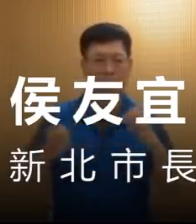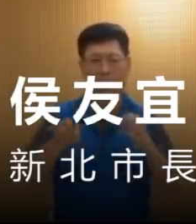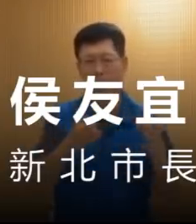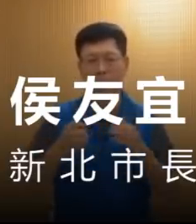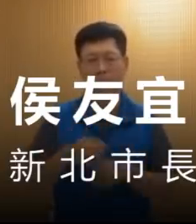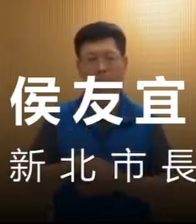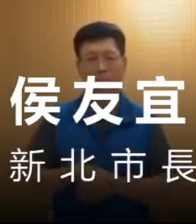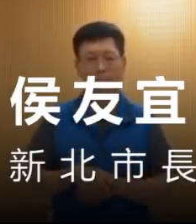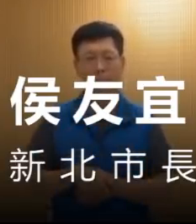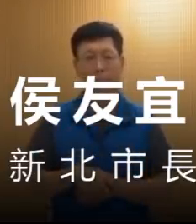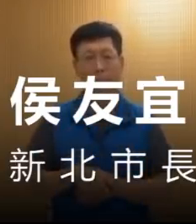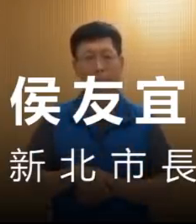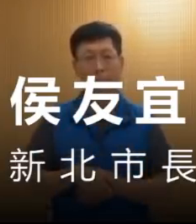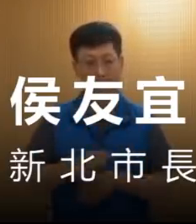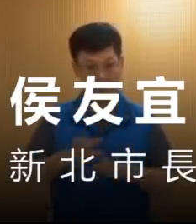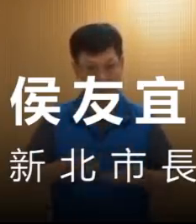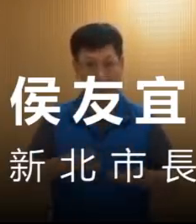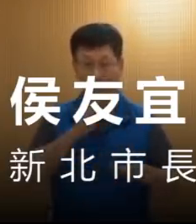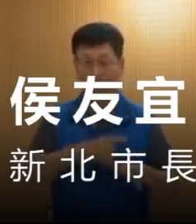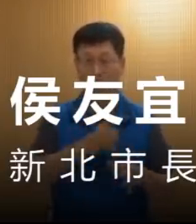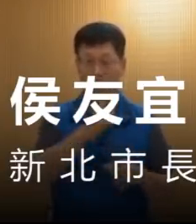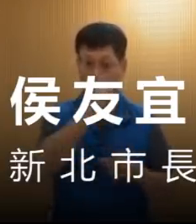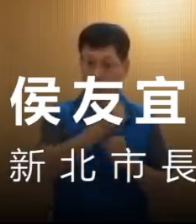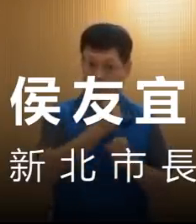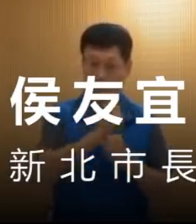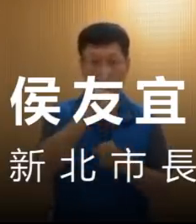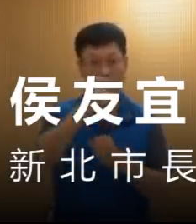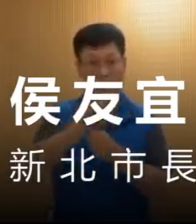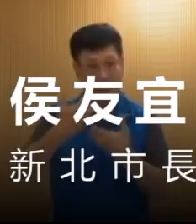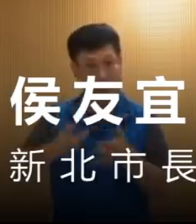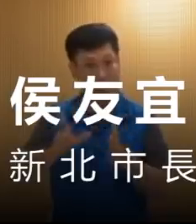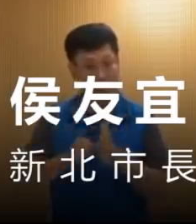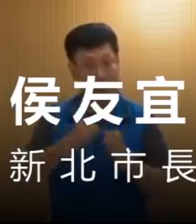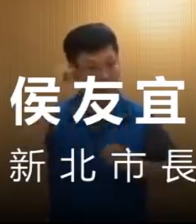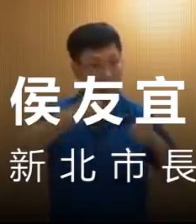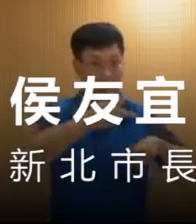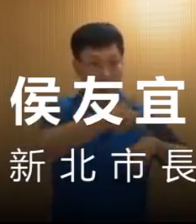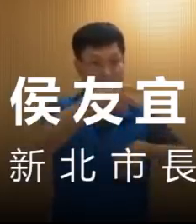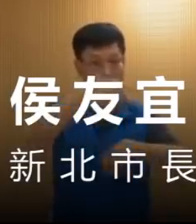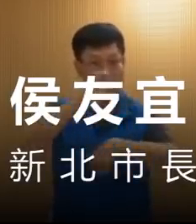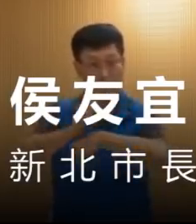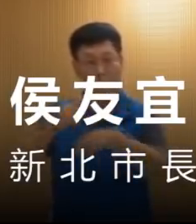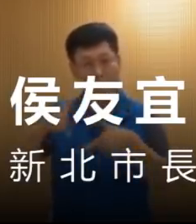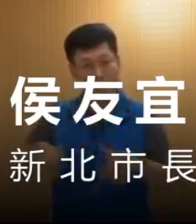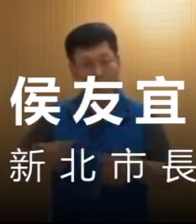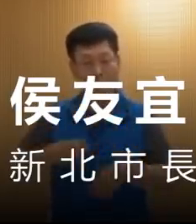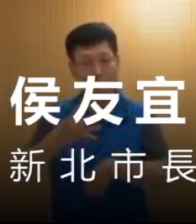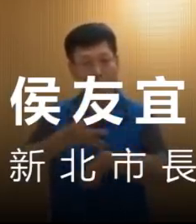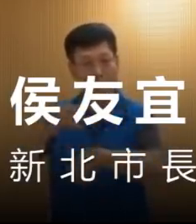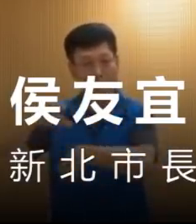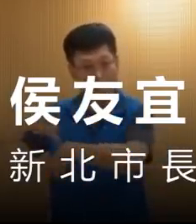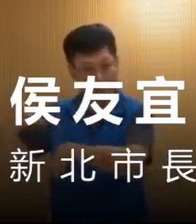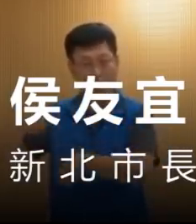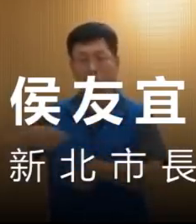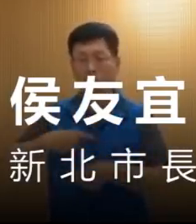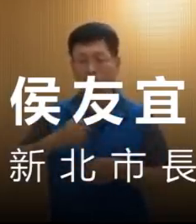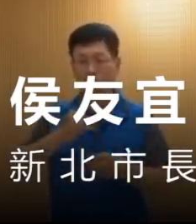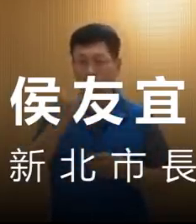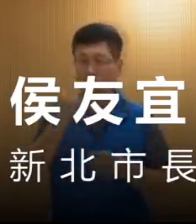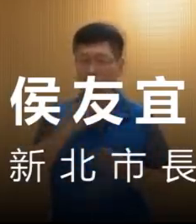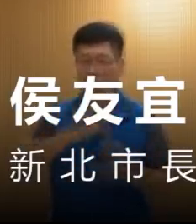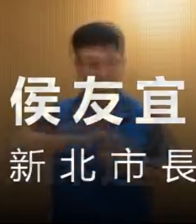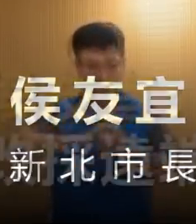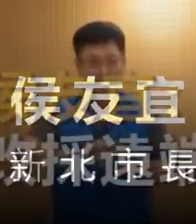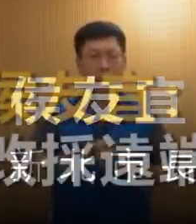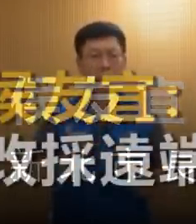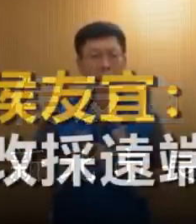通。所以我们把弹性上班早上7点到10点，下午下班4点到7点，以及部分在家上